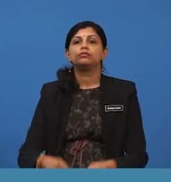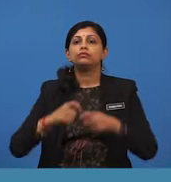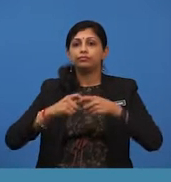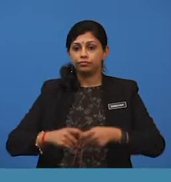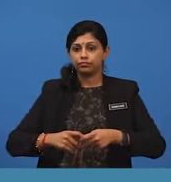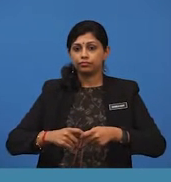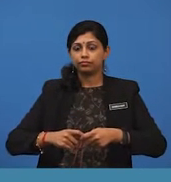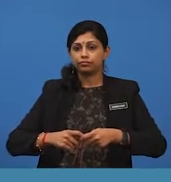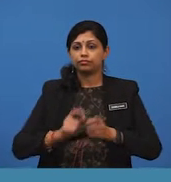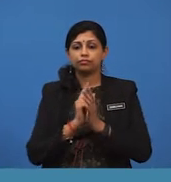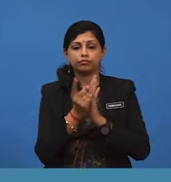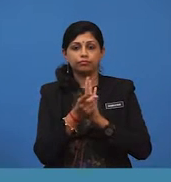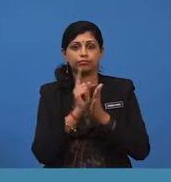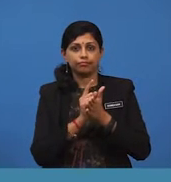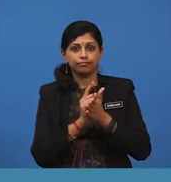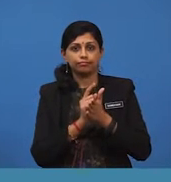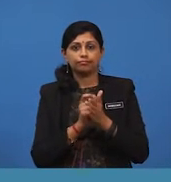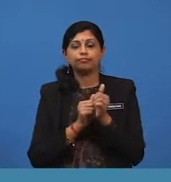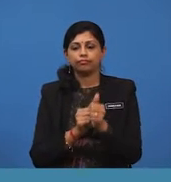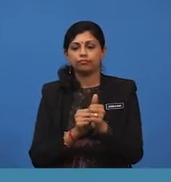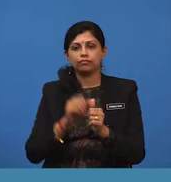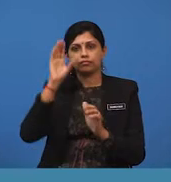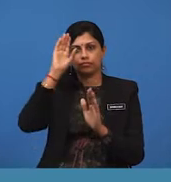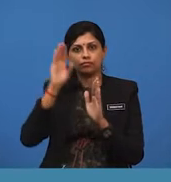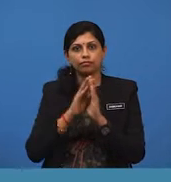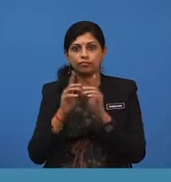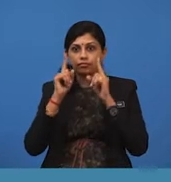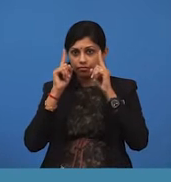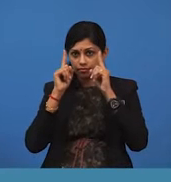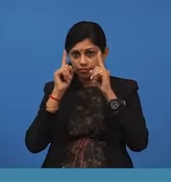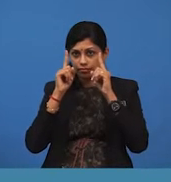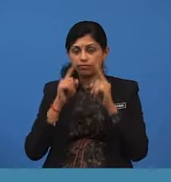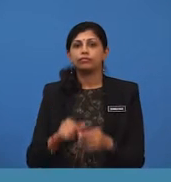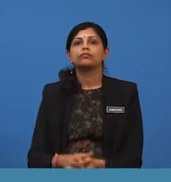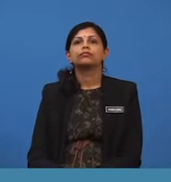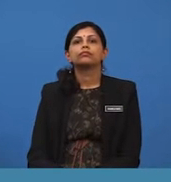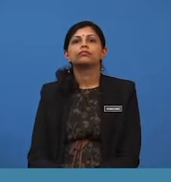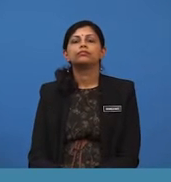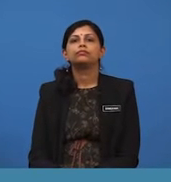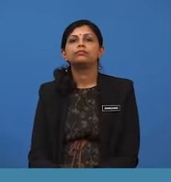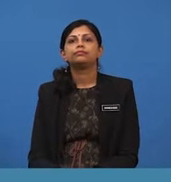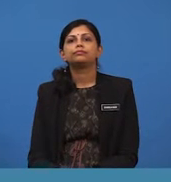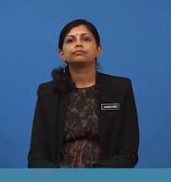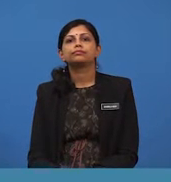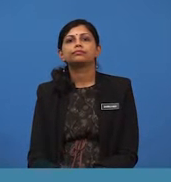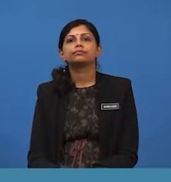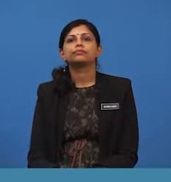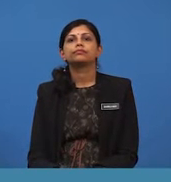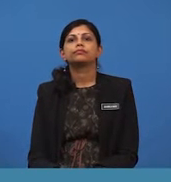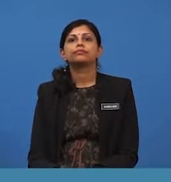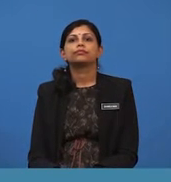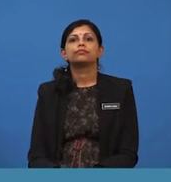Tentukan arah pesongan galvanometer apabila magnet bar digerakkan menjauhi